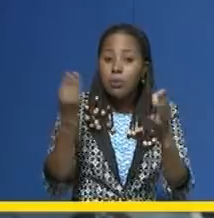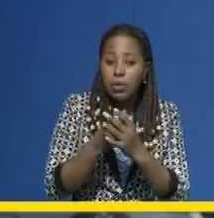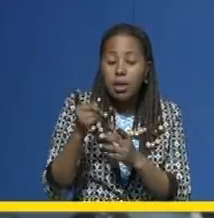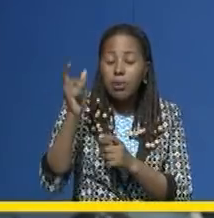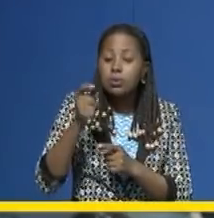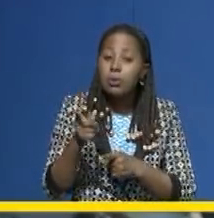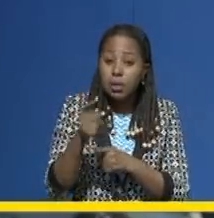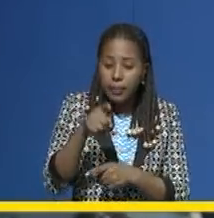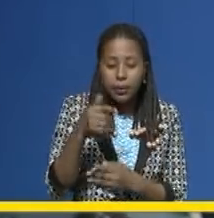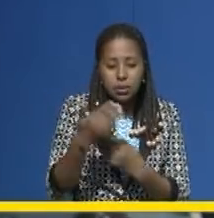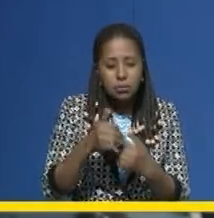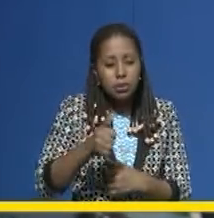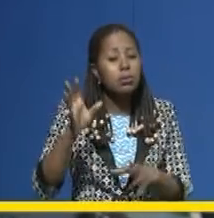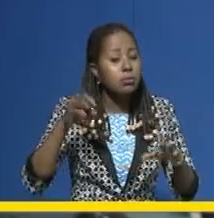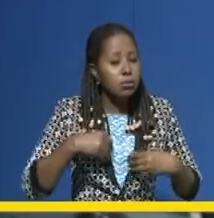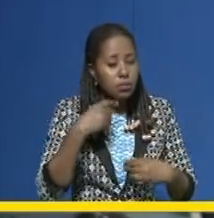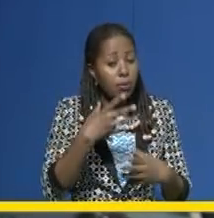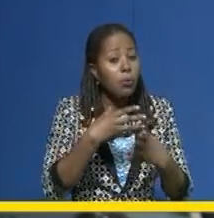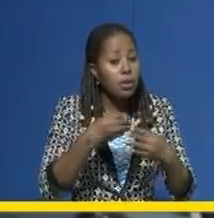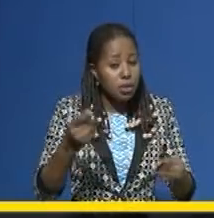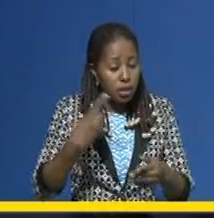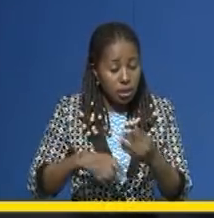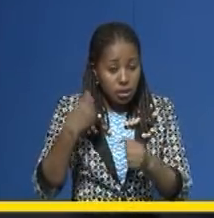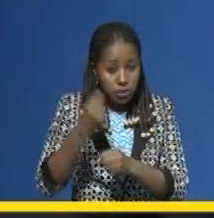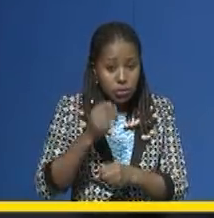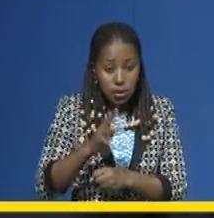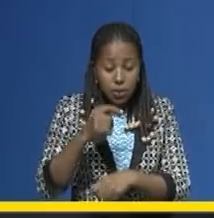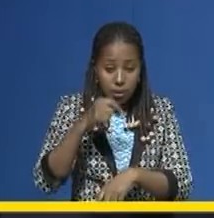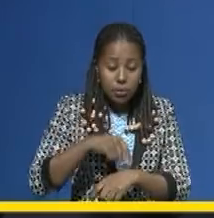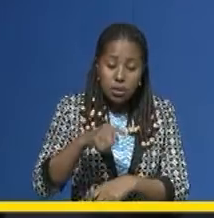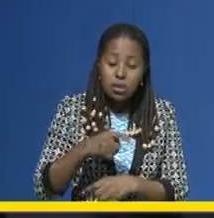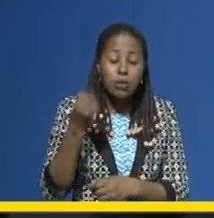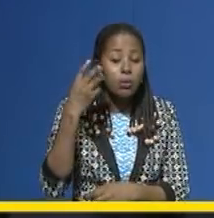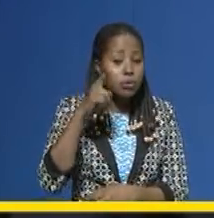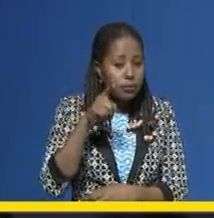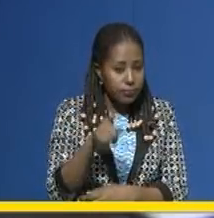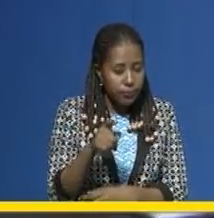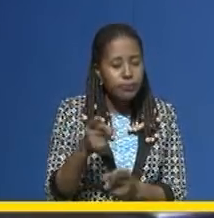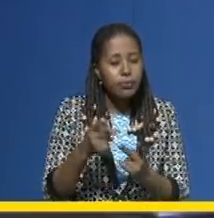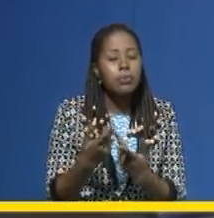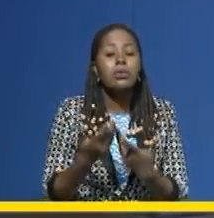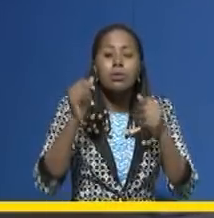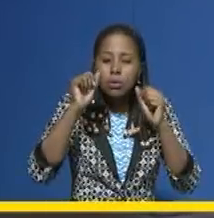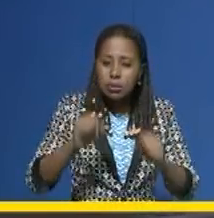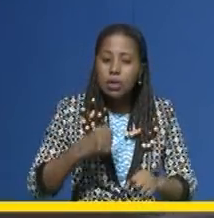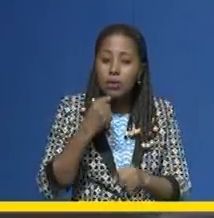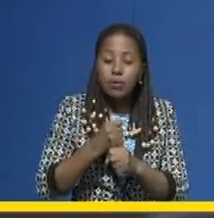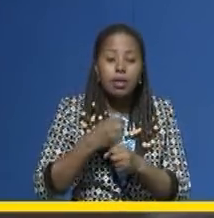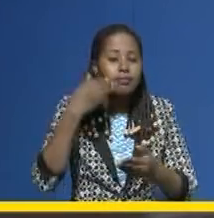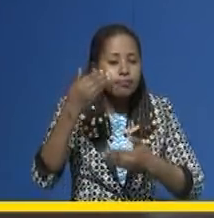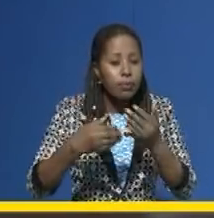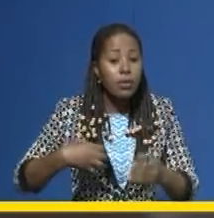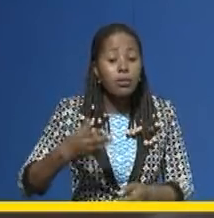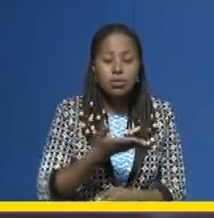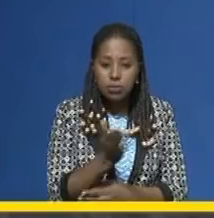hapa nchini, ambao nao wanakiri kuathirika katika shughuli za windaji katika kipindi hiki cha ugonjwa huo, na hivyo kulazimika kufanya majadiliano na